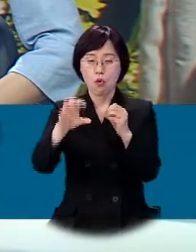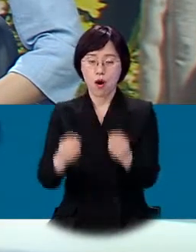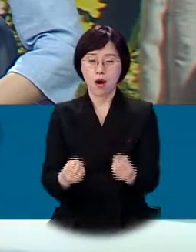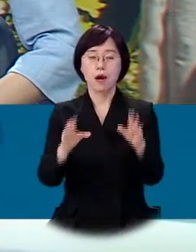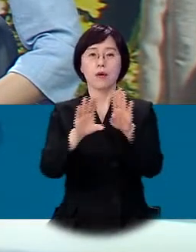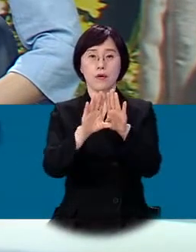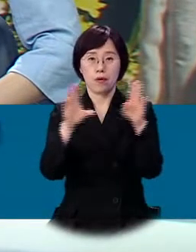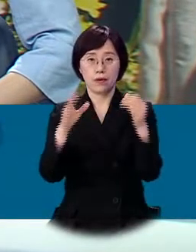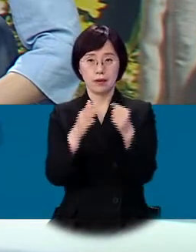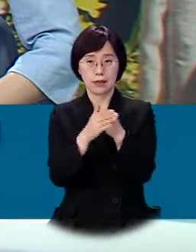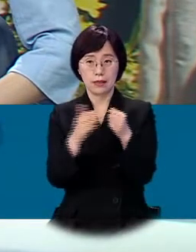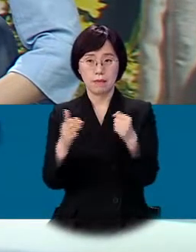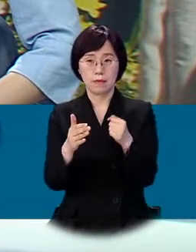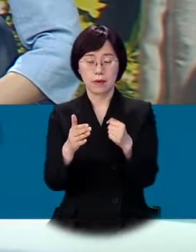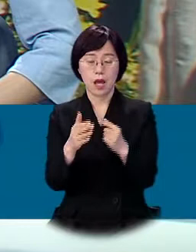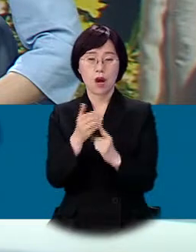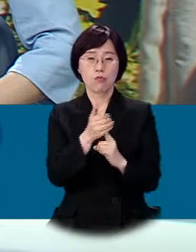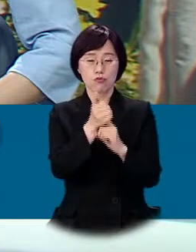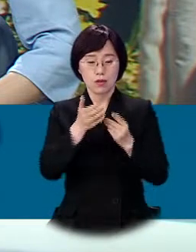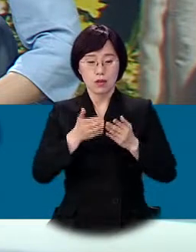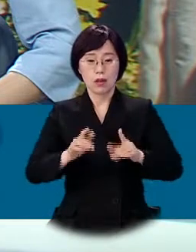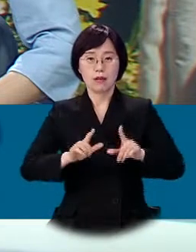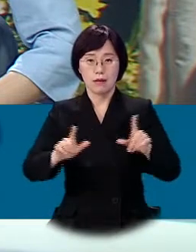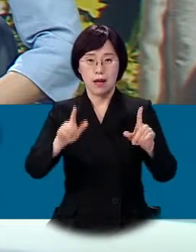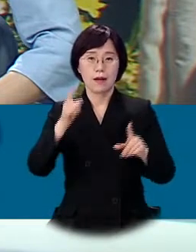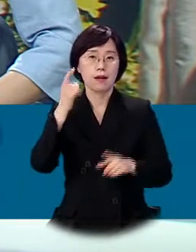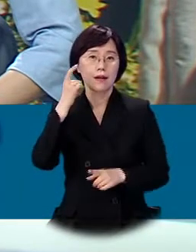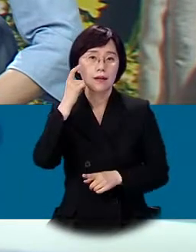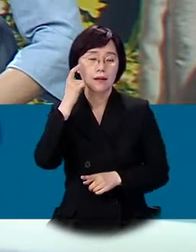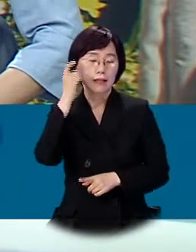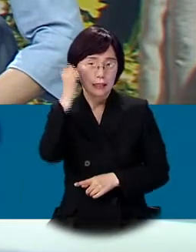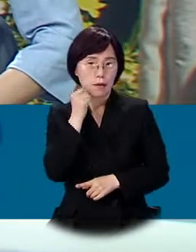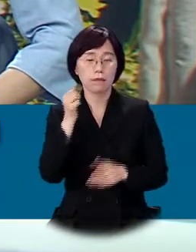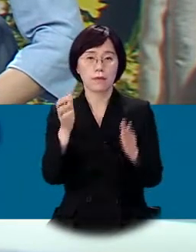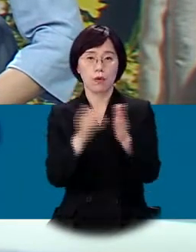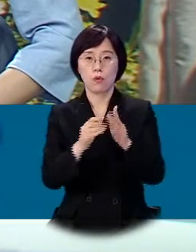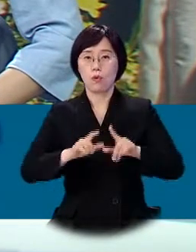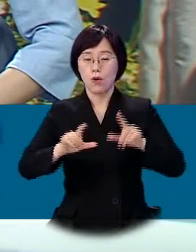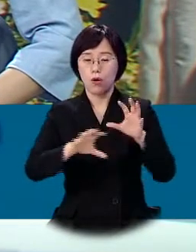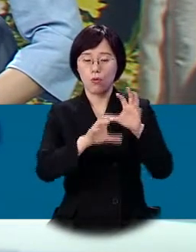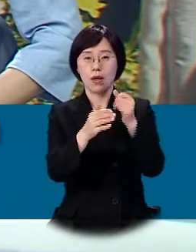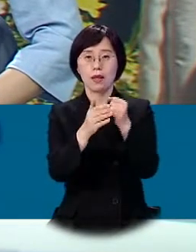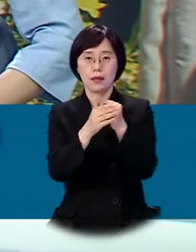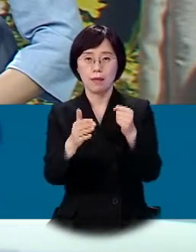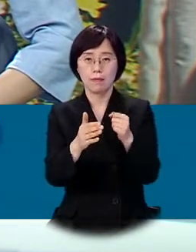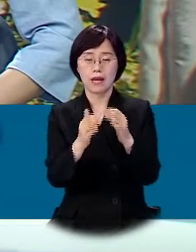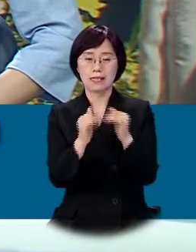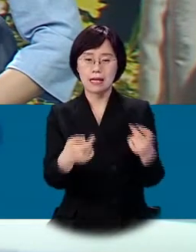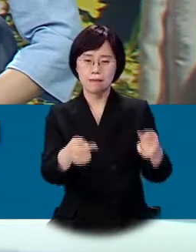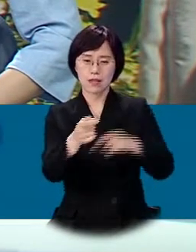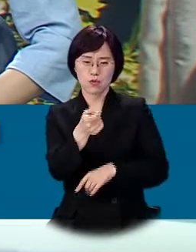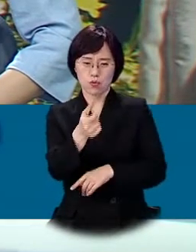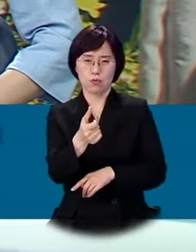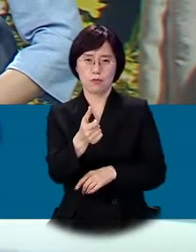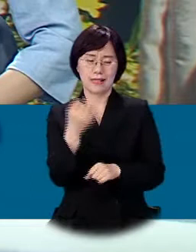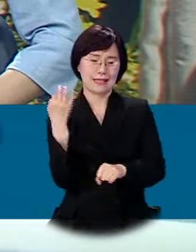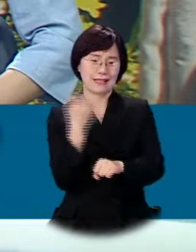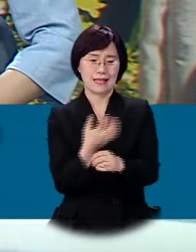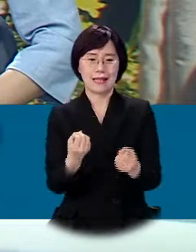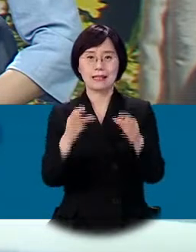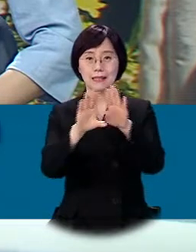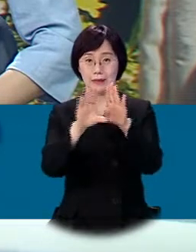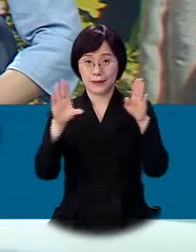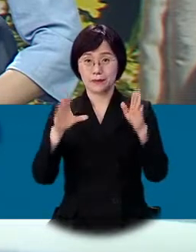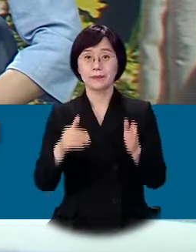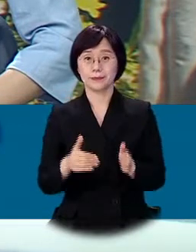봉축법요식이 봉행돼 석가모니 부처 탄신의 의미를 되새겼습니다. 올해도 코로나19로 최소 인원만 참석해 간소한